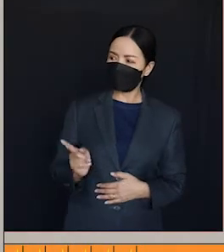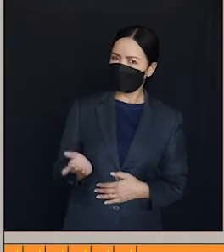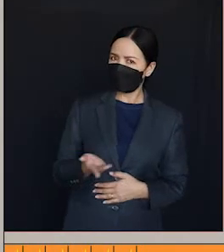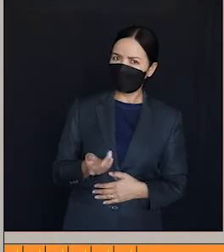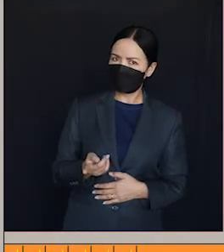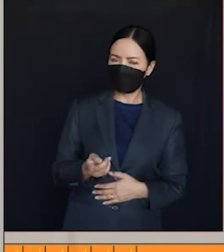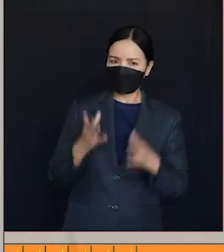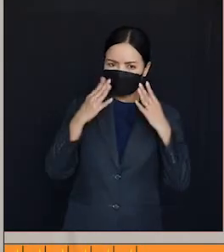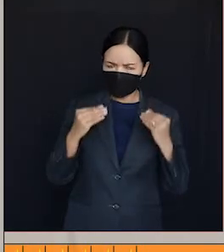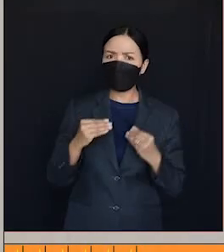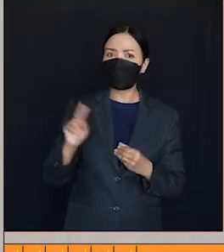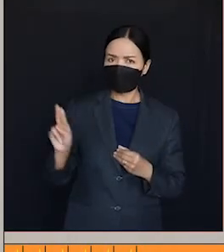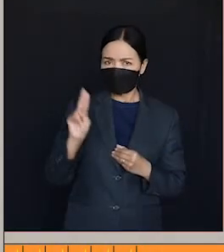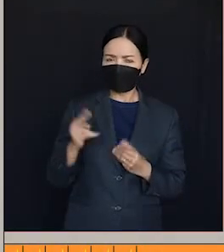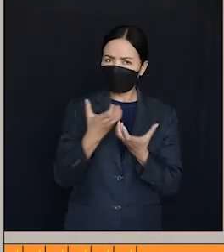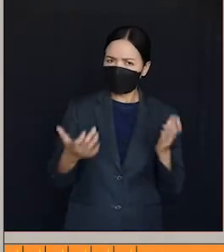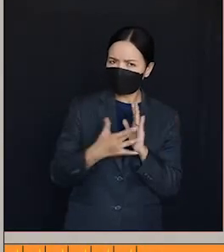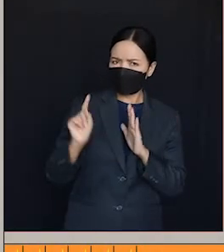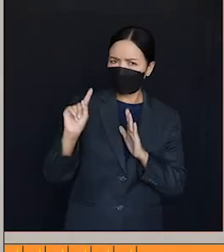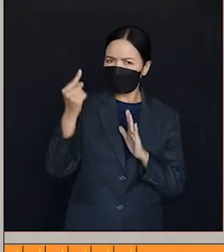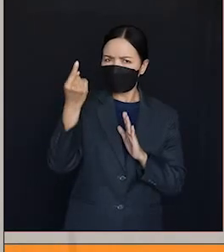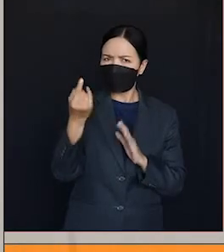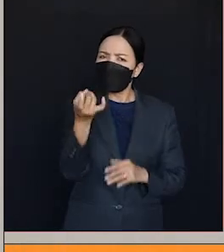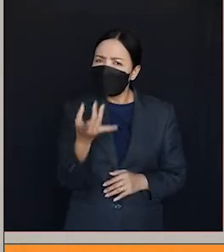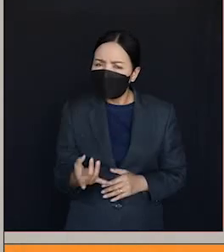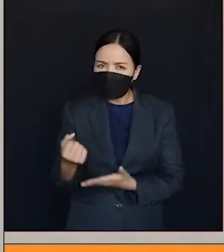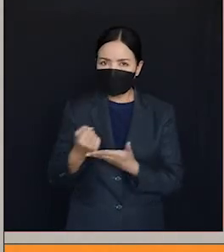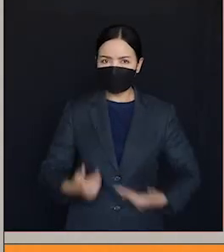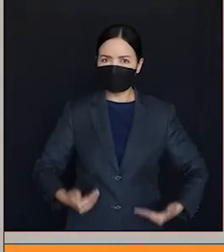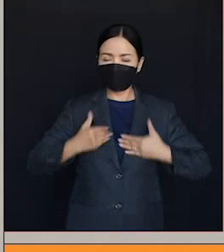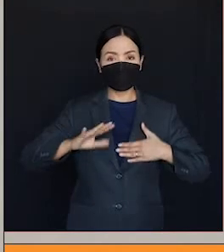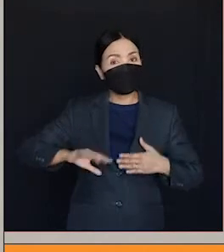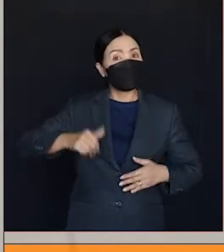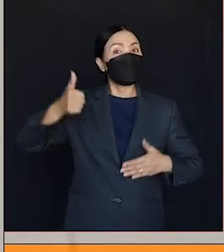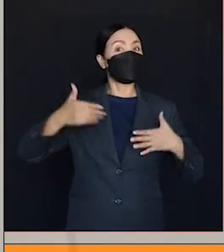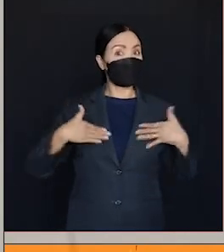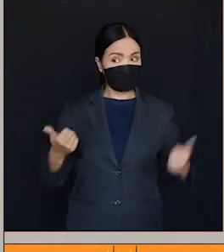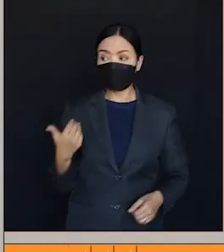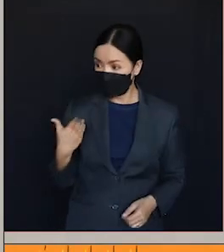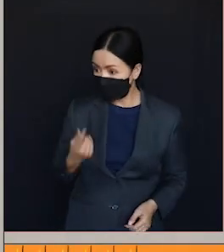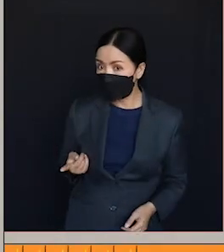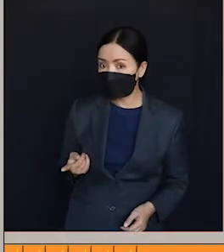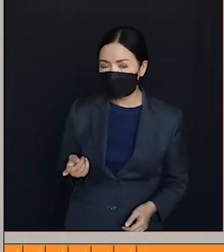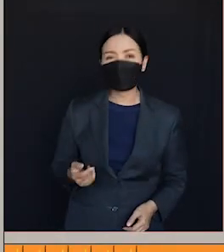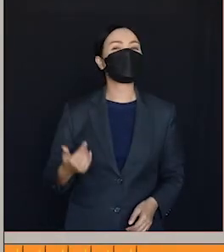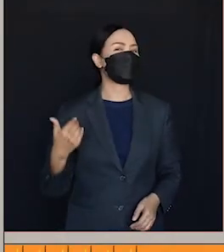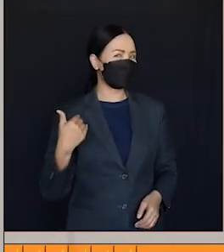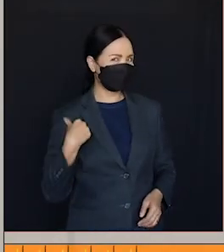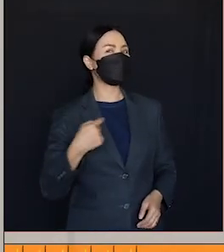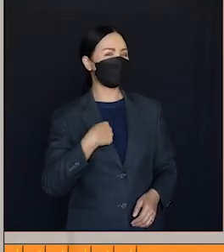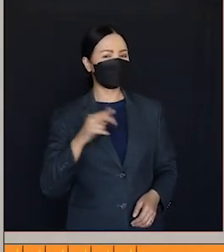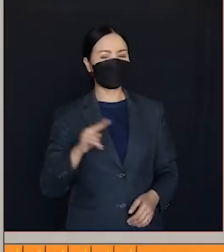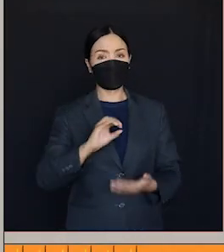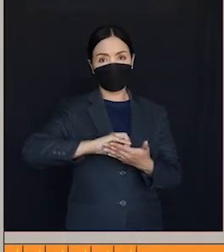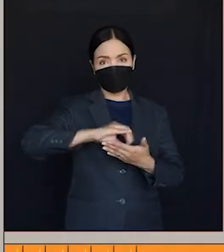องเนี่ยเคยใช้อุปกรณ์หรือนวัตกรรมอะไรเพื่อให้ชีวิตตัวเองเนี่ยสบายขึ้นบ้างไหมคะ ถ้าของทอฟฟี่เองครับพี่แหม่มคือทอฟฟี่ก็